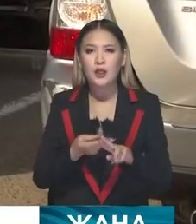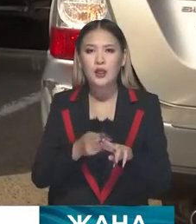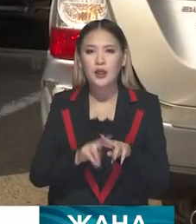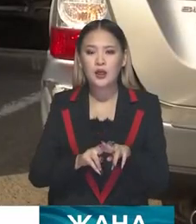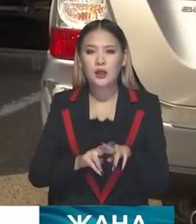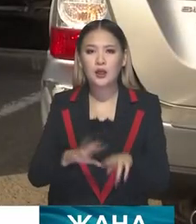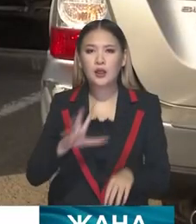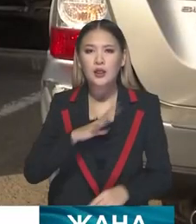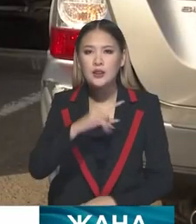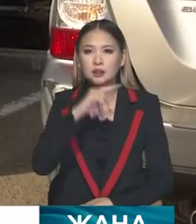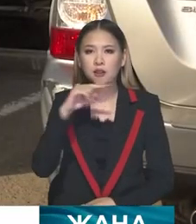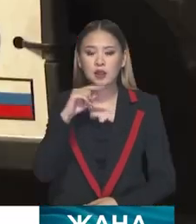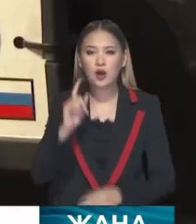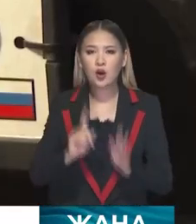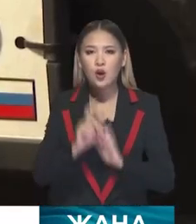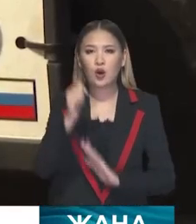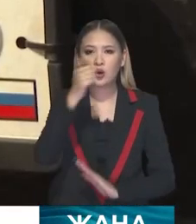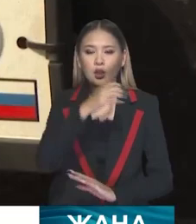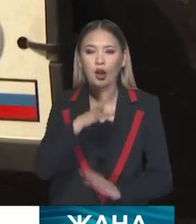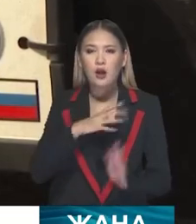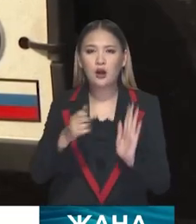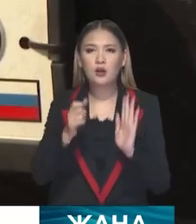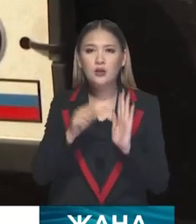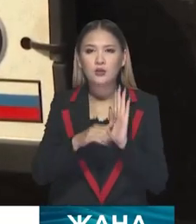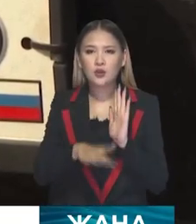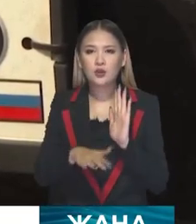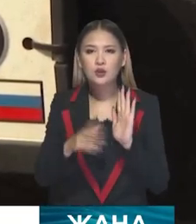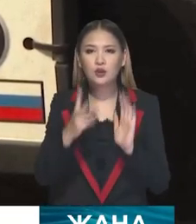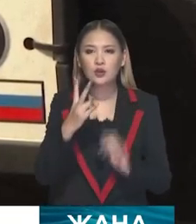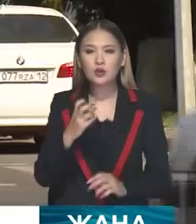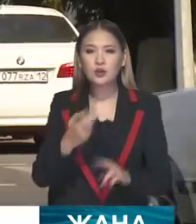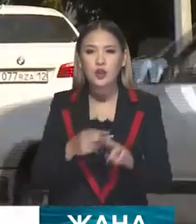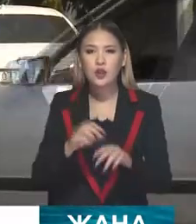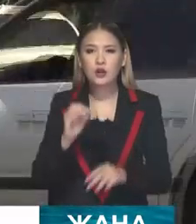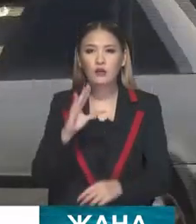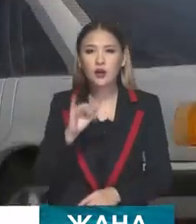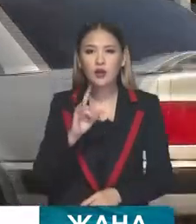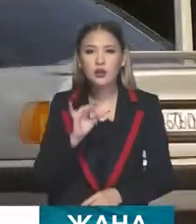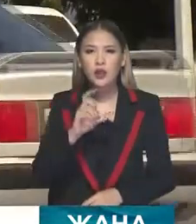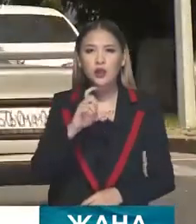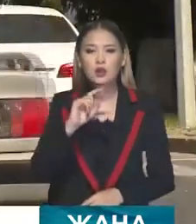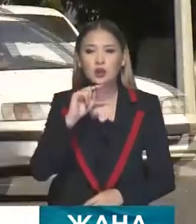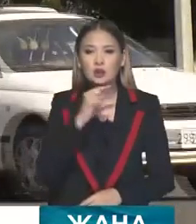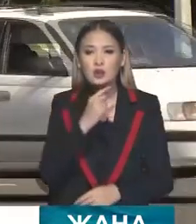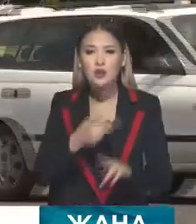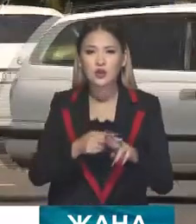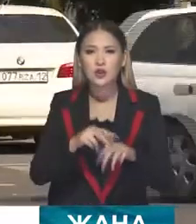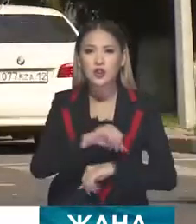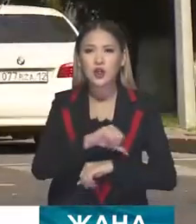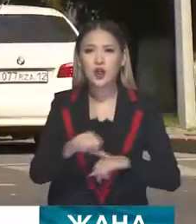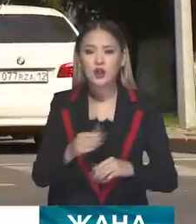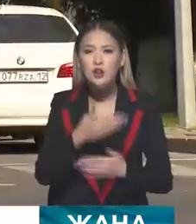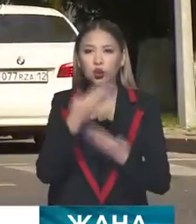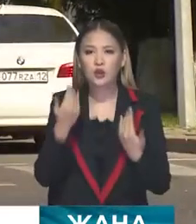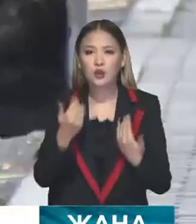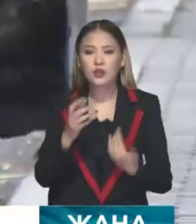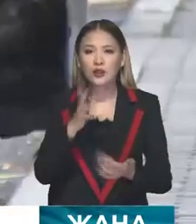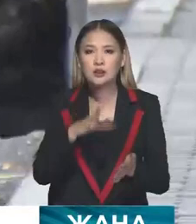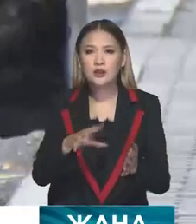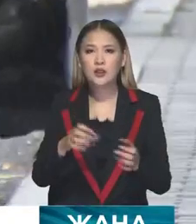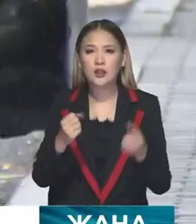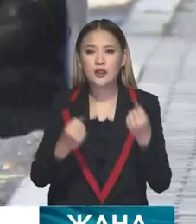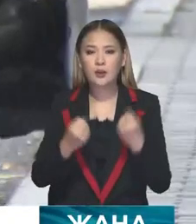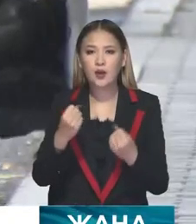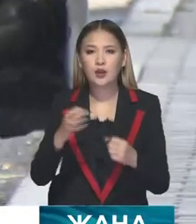жыл басынан бері 6200 көлік кіргізілген. Негізі Еуразиялық экономикалық одақ аясында шекара жоқ. Яғни темір тұлпар